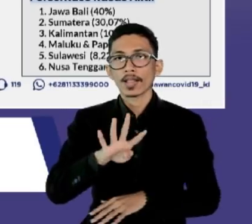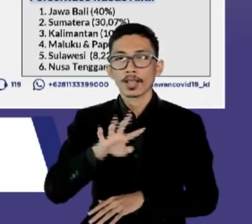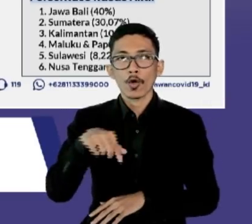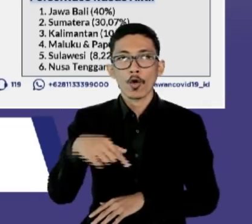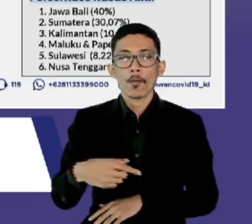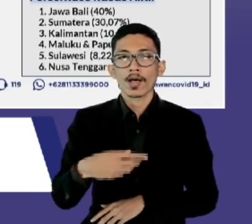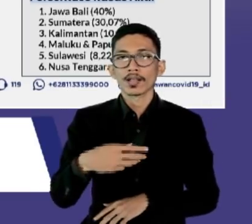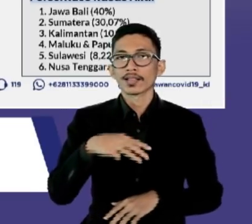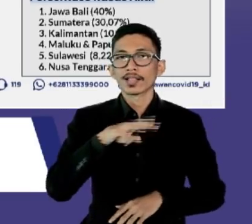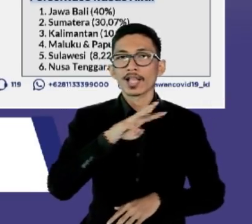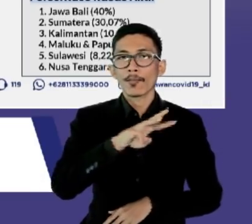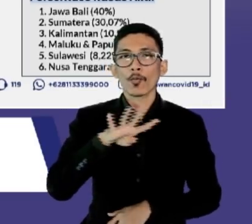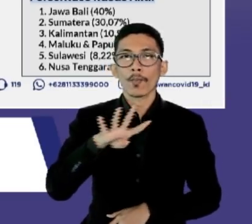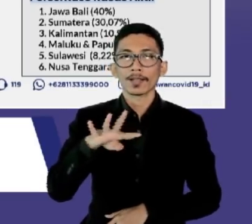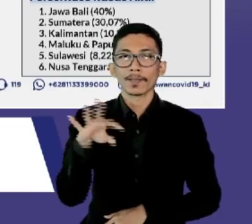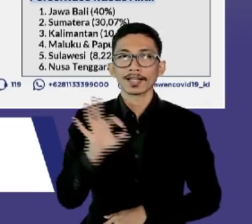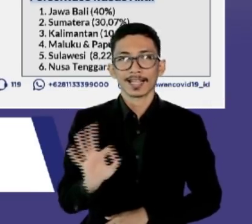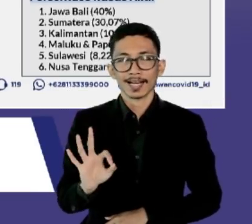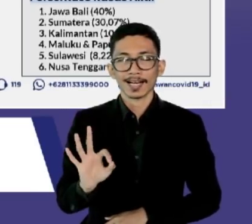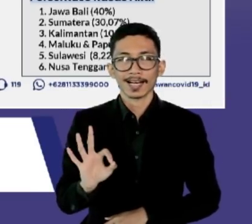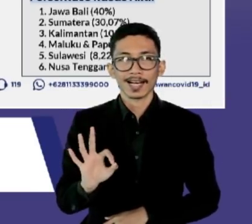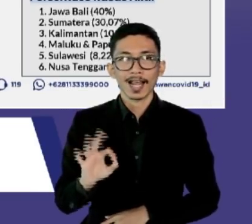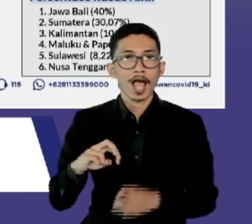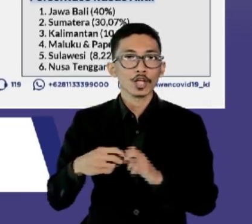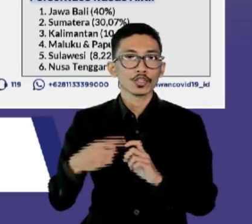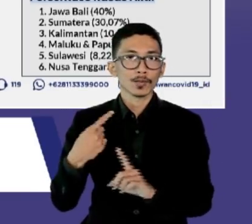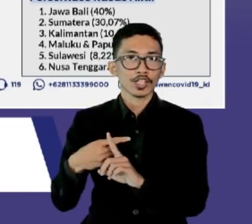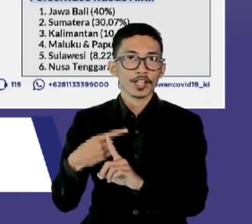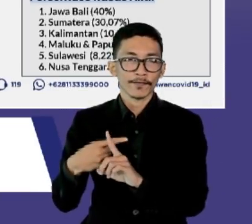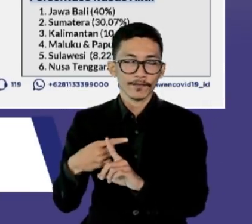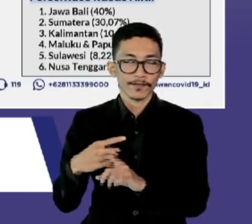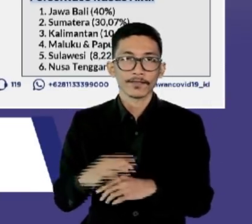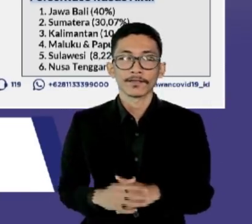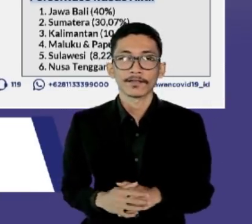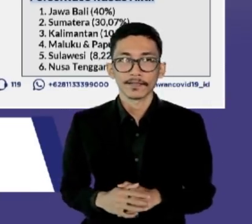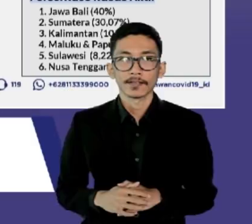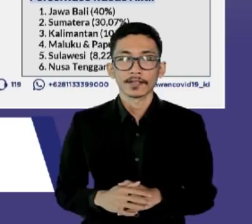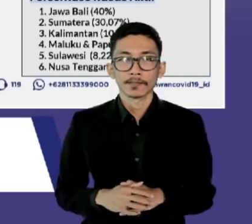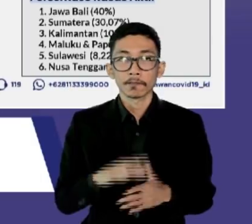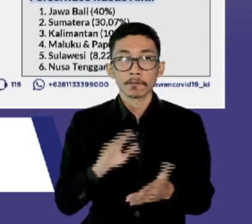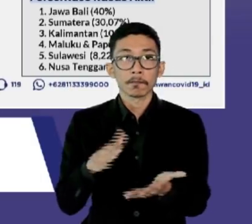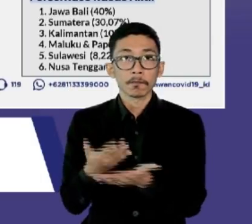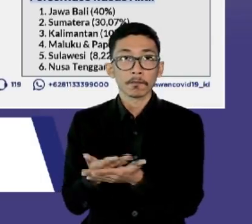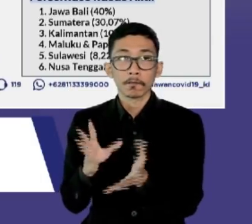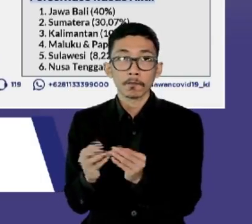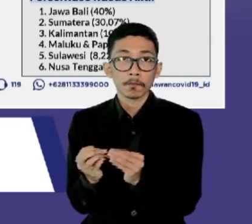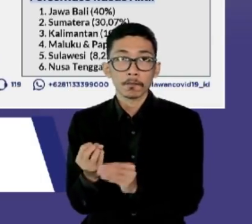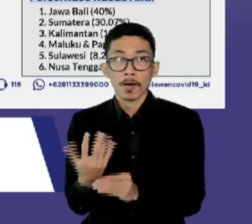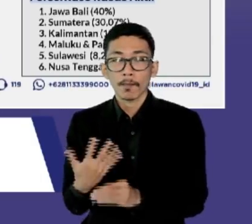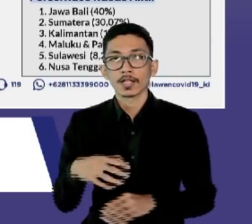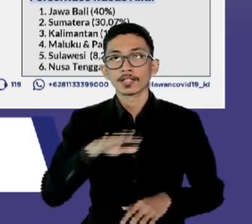94,34% dari total kasus positif. Sedangkan kematiannya sebanyak 96.022